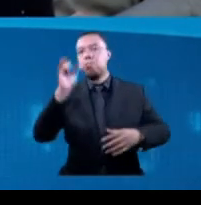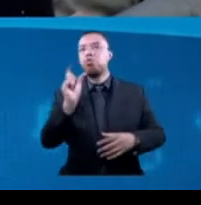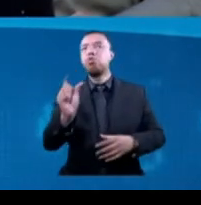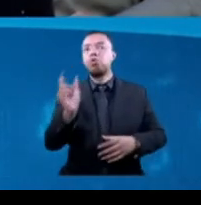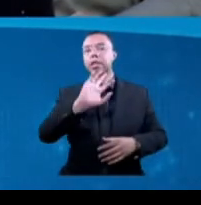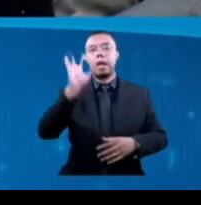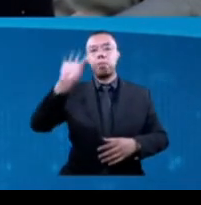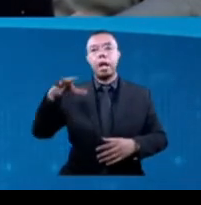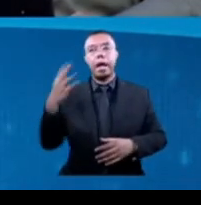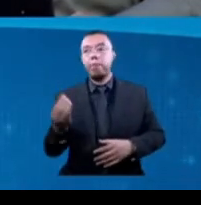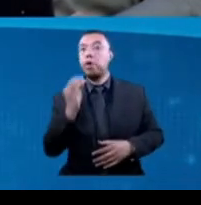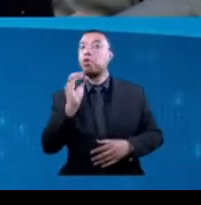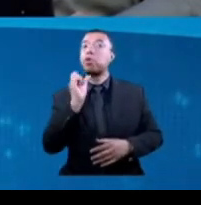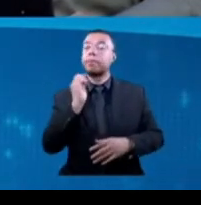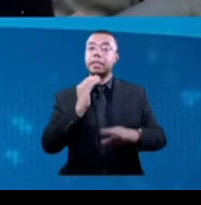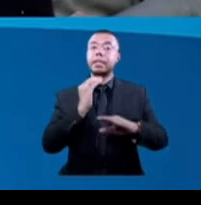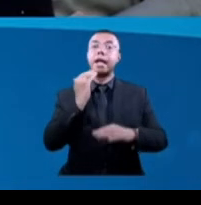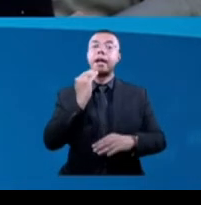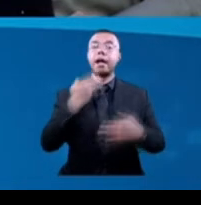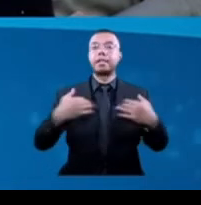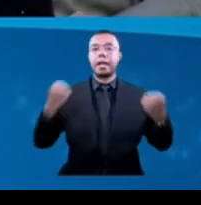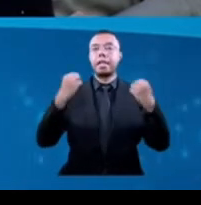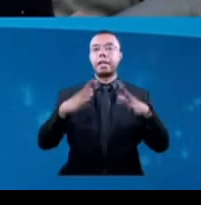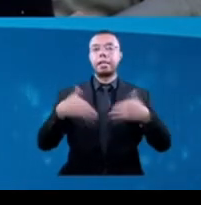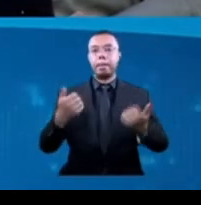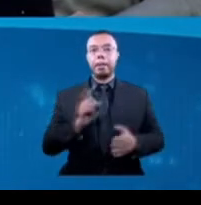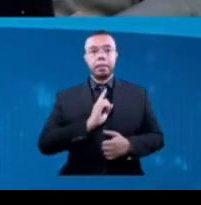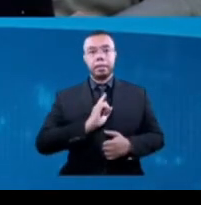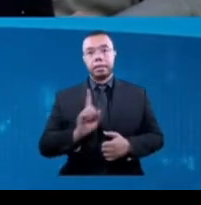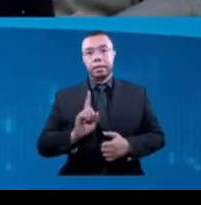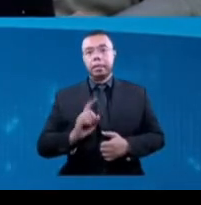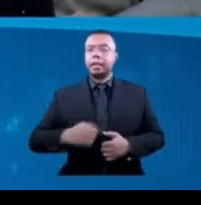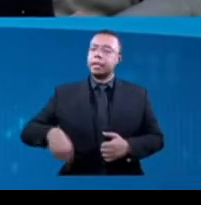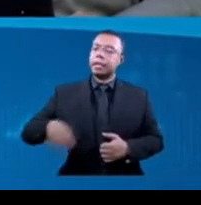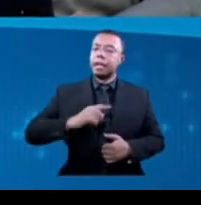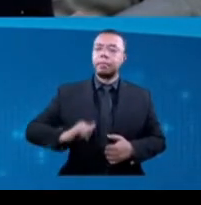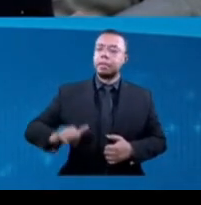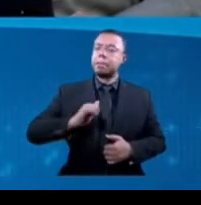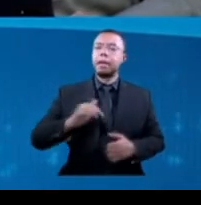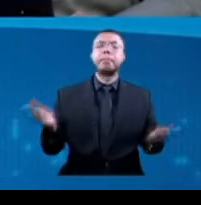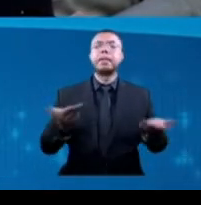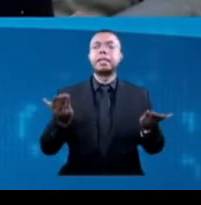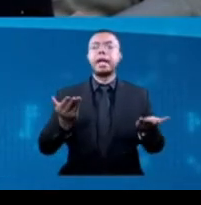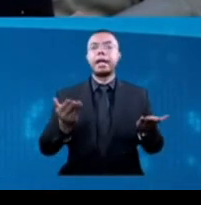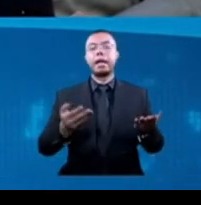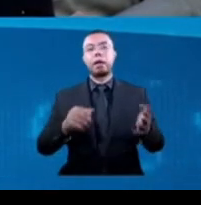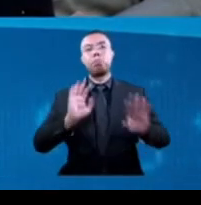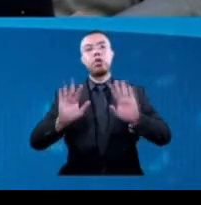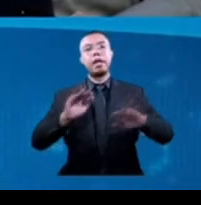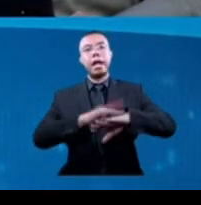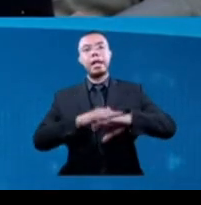mudik, karena untuk menjaga kesehatan dan keselamatan diri sendiri. Mari kita biasakan tradisi baru